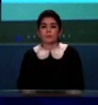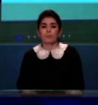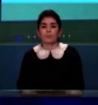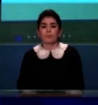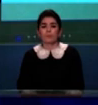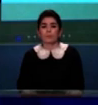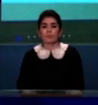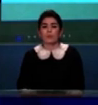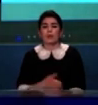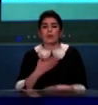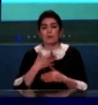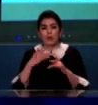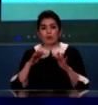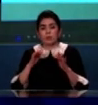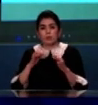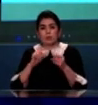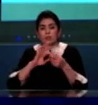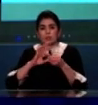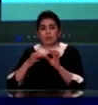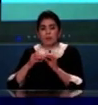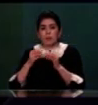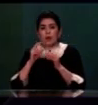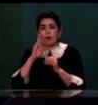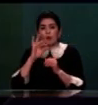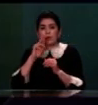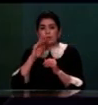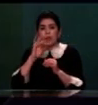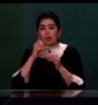Demak, mening kompyuterim sistema katalogi ochiladi.